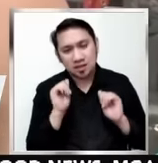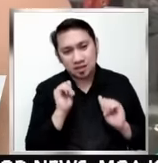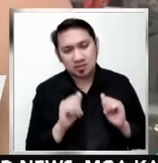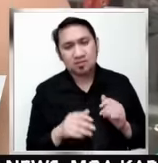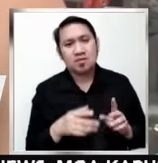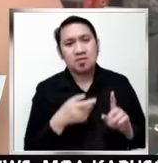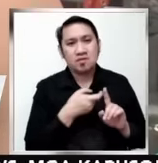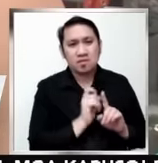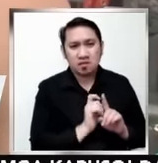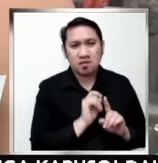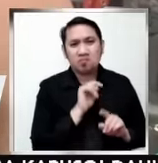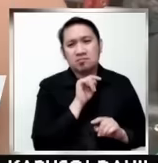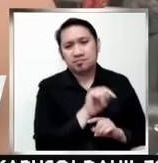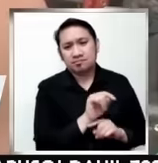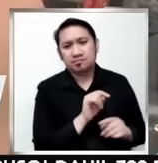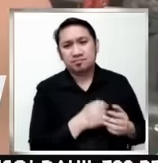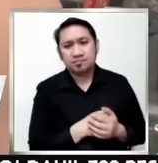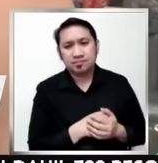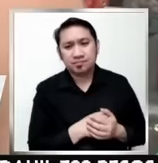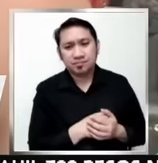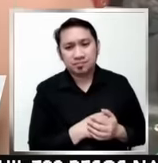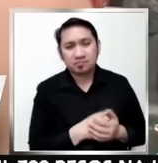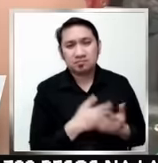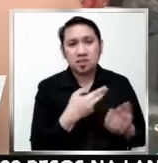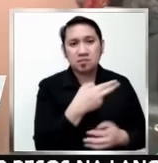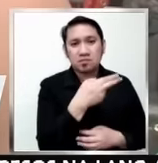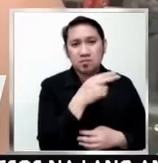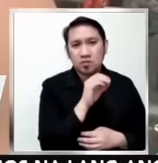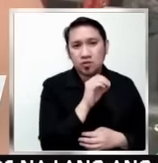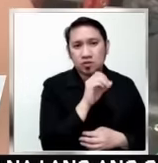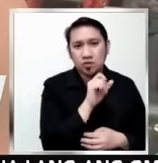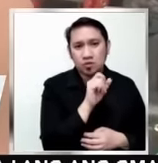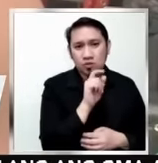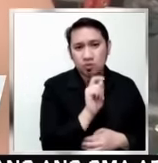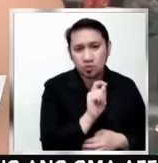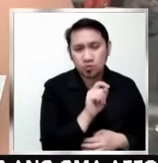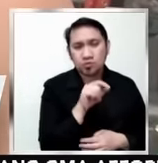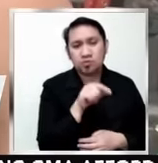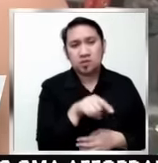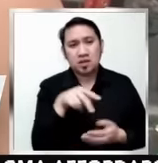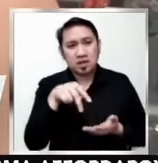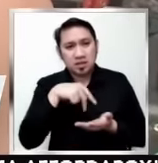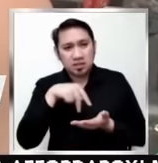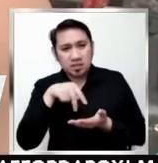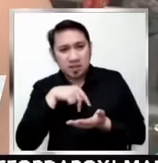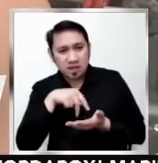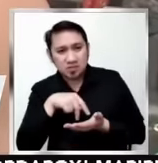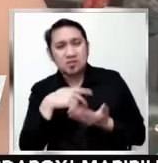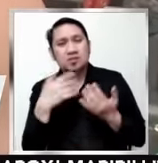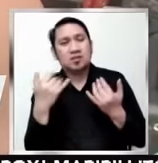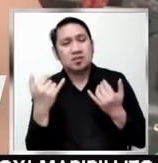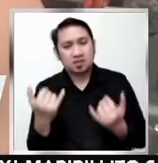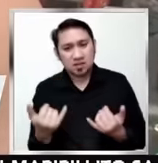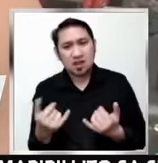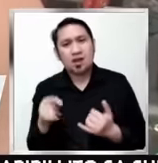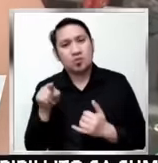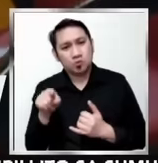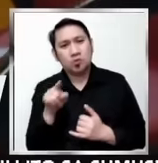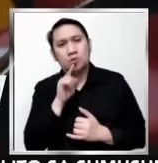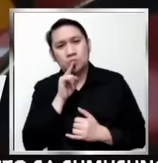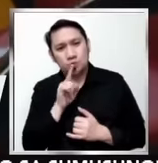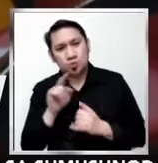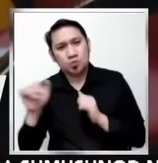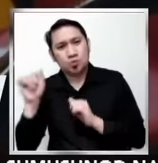from host, from being a dancer, and then ngayon talagang legit actress na siya,